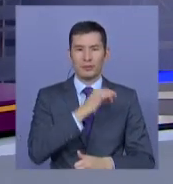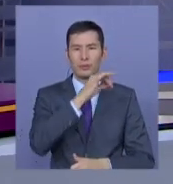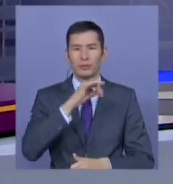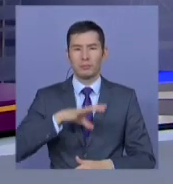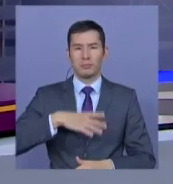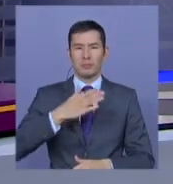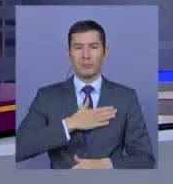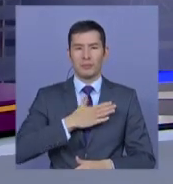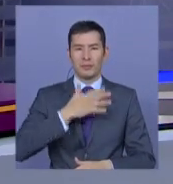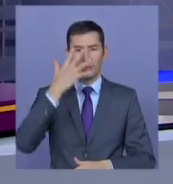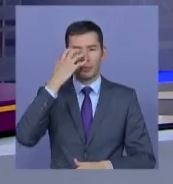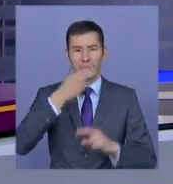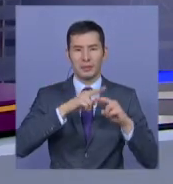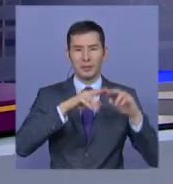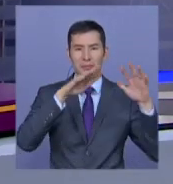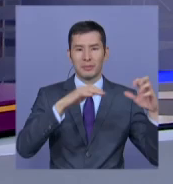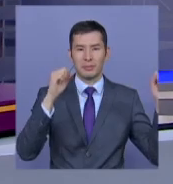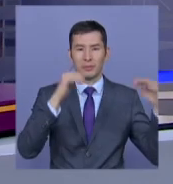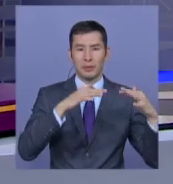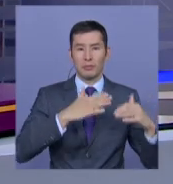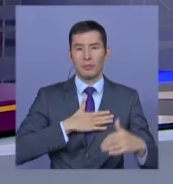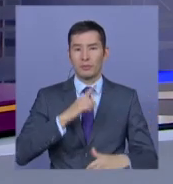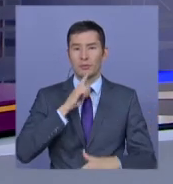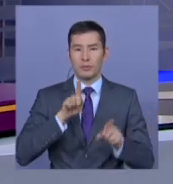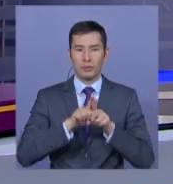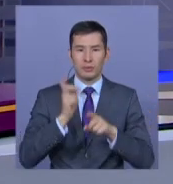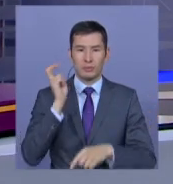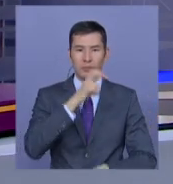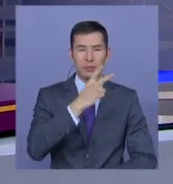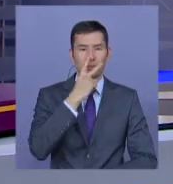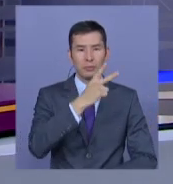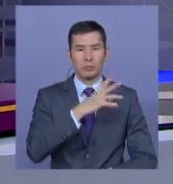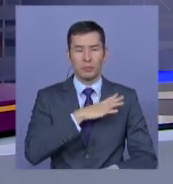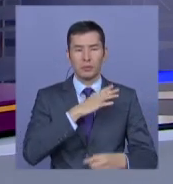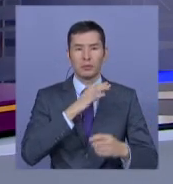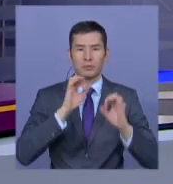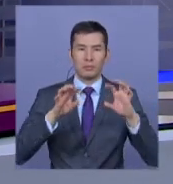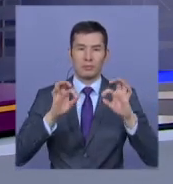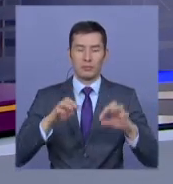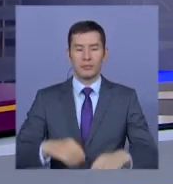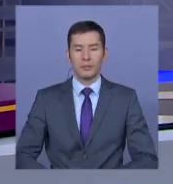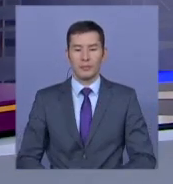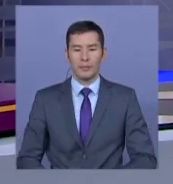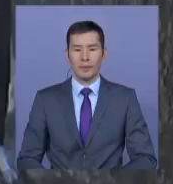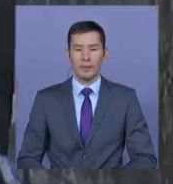Нұрақын кезінде келбеті келіскен нысанда болып, жұртшылық пен аудан билігінің бұл мәселеге қатысты пікірін біліп қайтты.